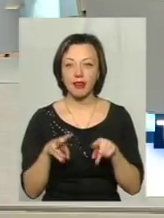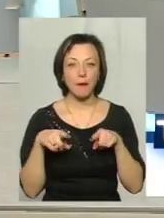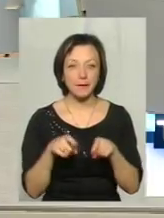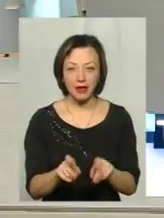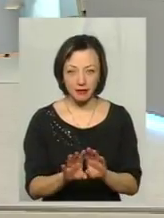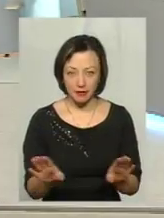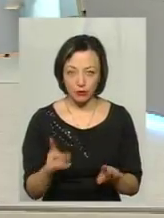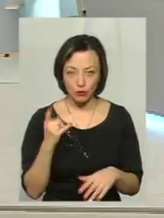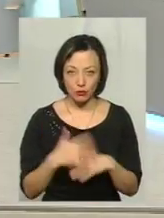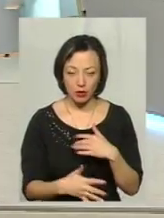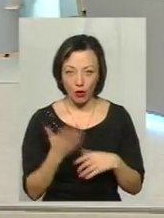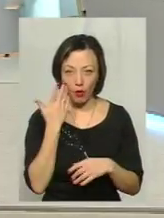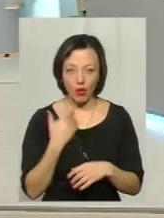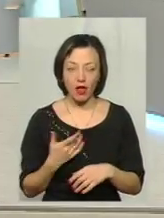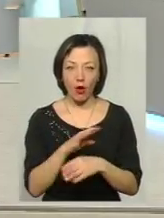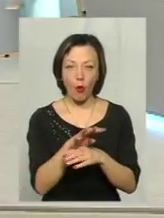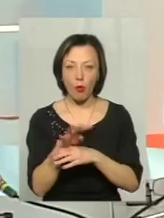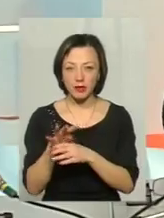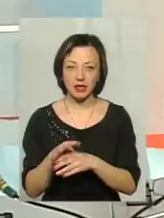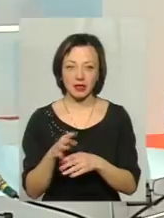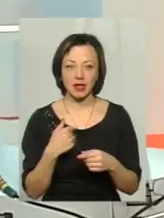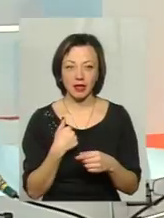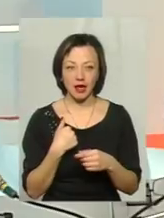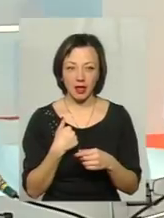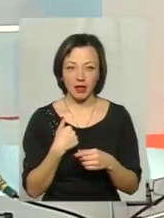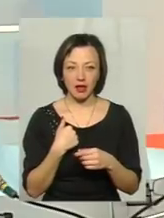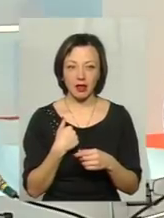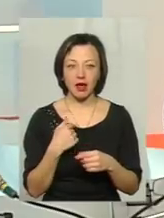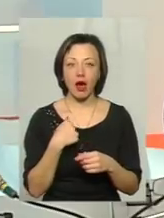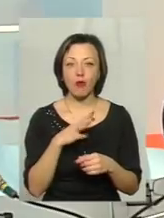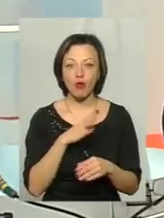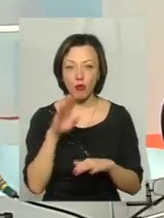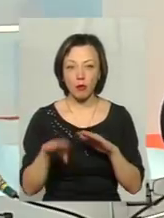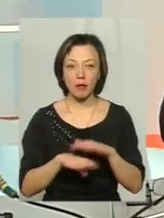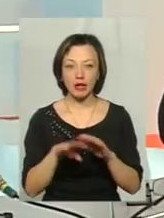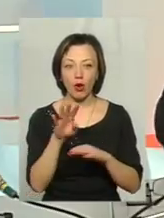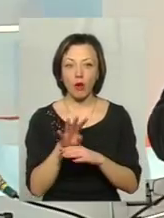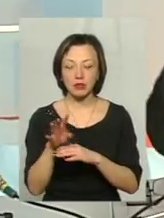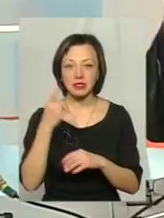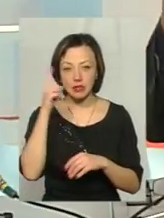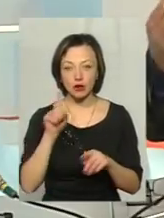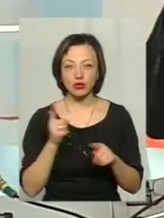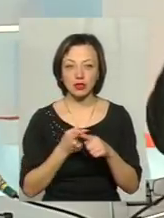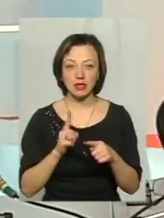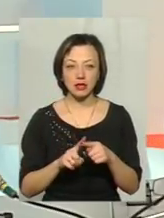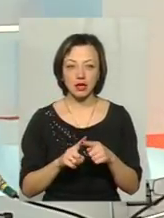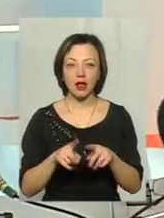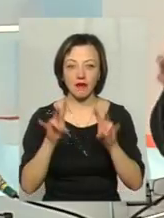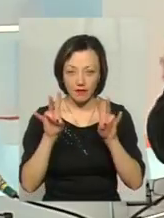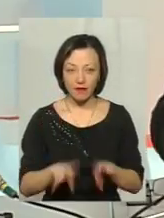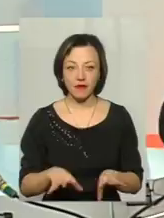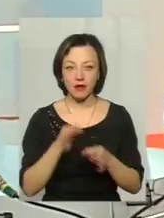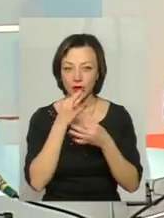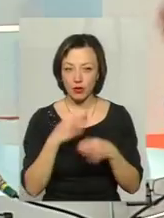бігти. Ви розумієте, коли йде обстріл, ну, повірте, я був під обстрілами, я знаю, що це таке. Не на місці,